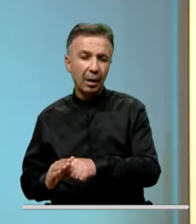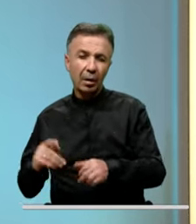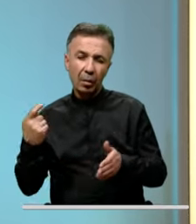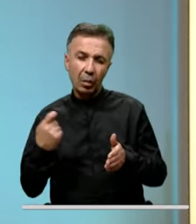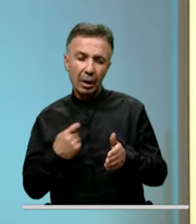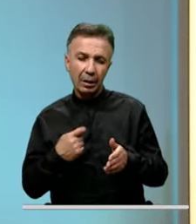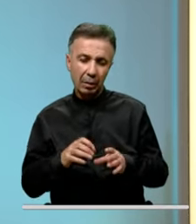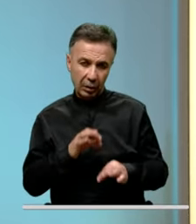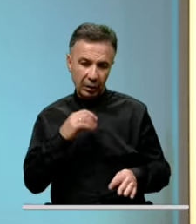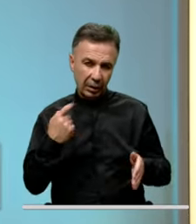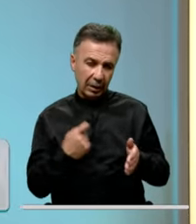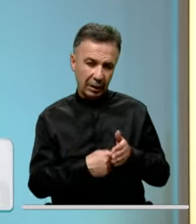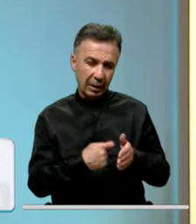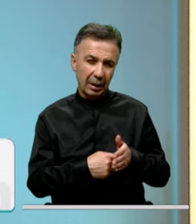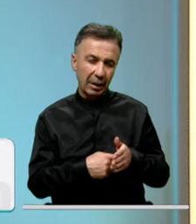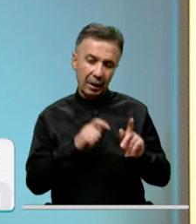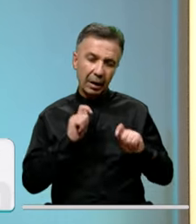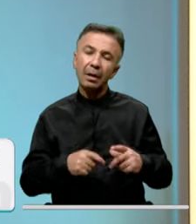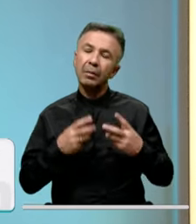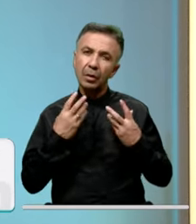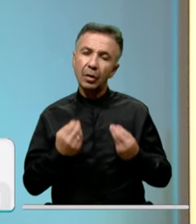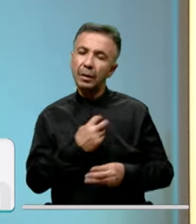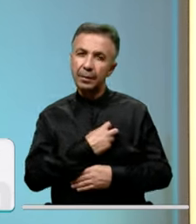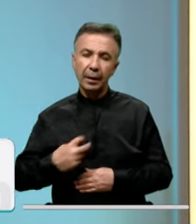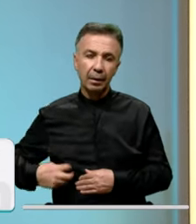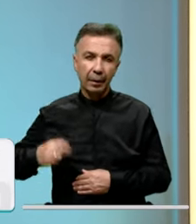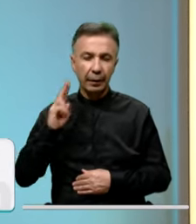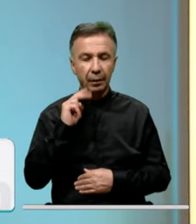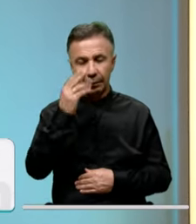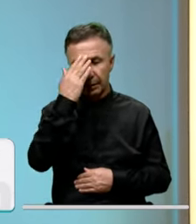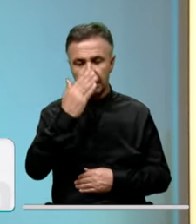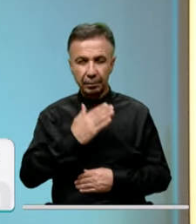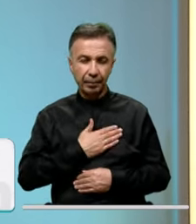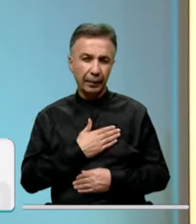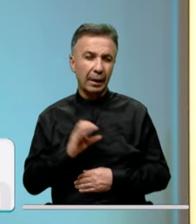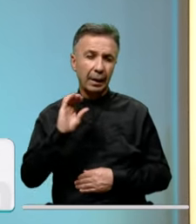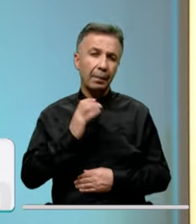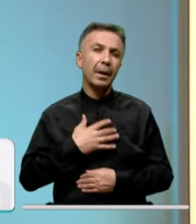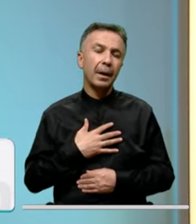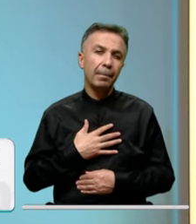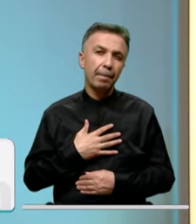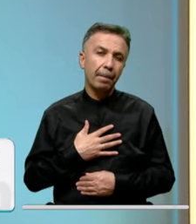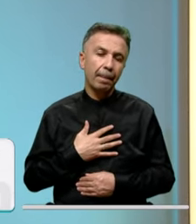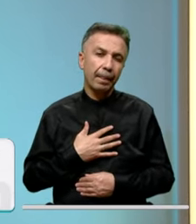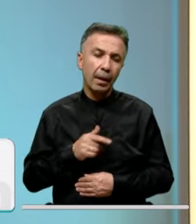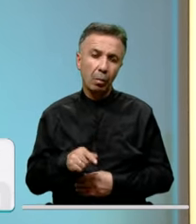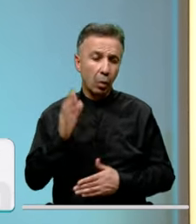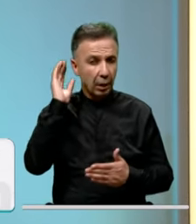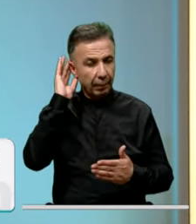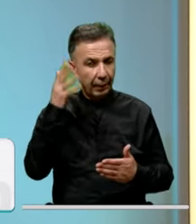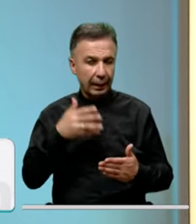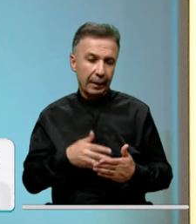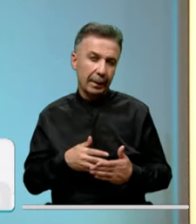işi yapabiliyor olması, Efendimiz Aleyhisselatü Vesselam dinimiz bu